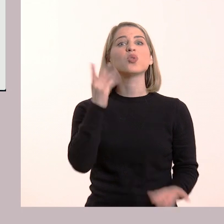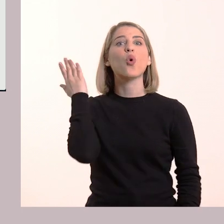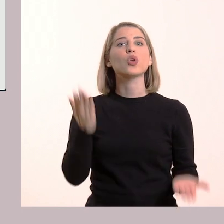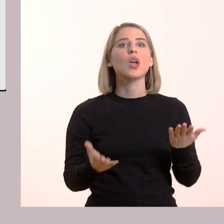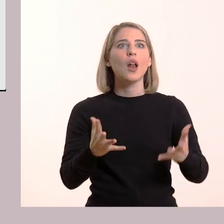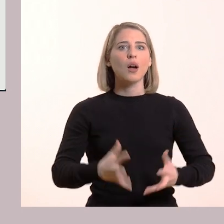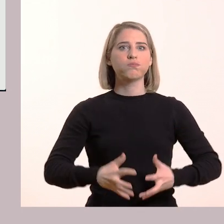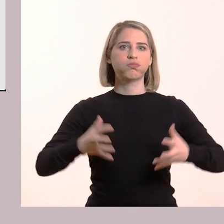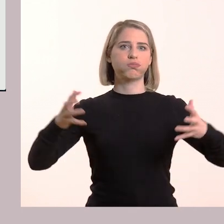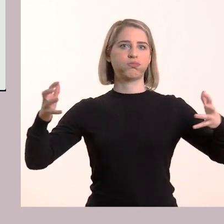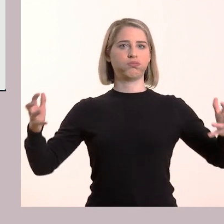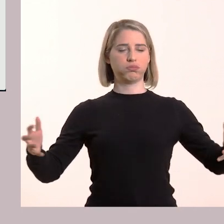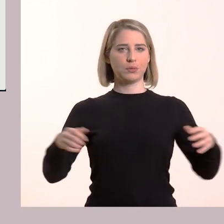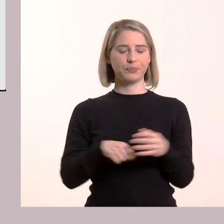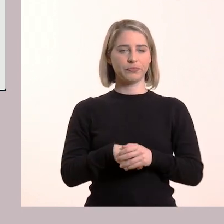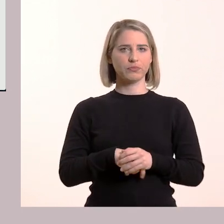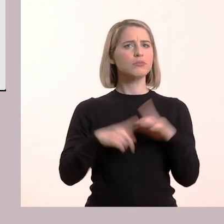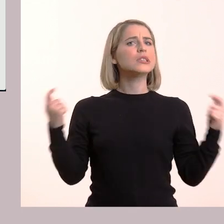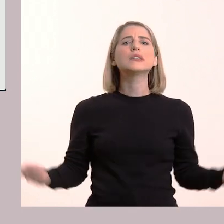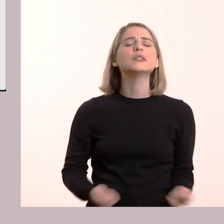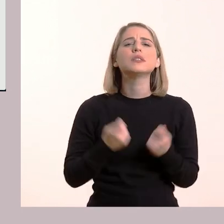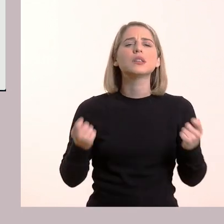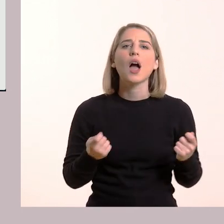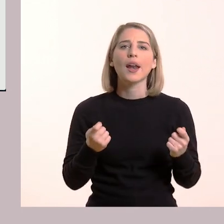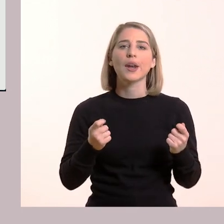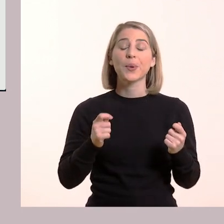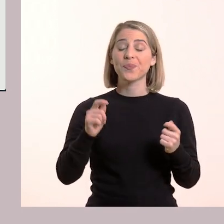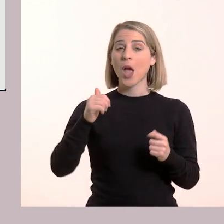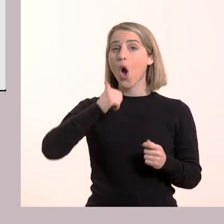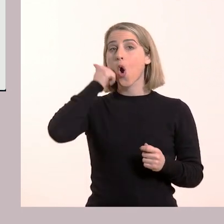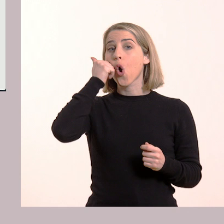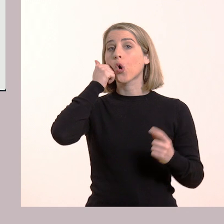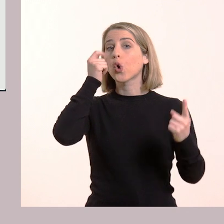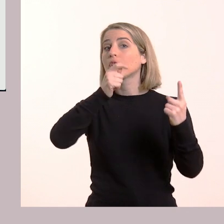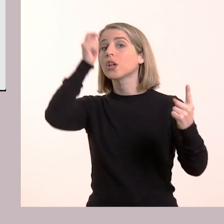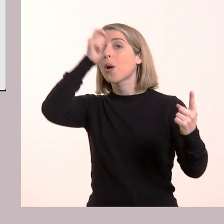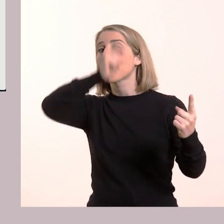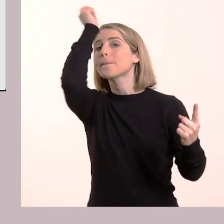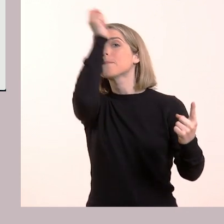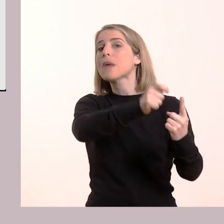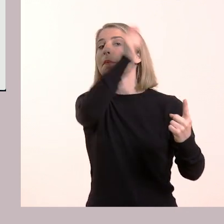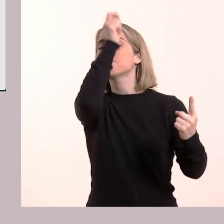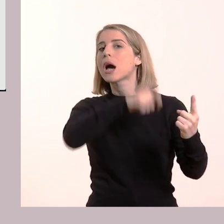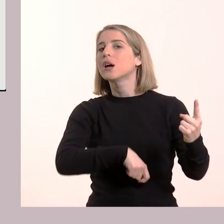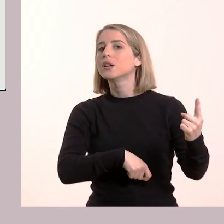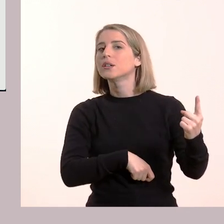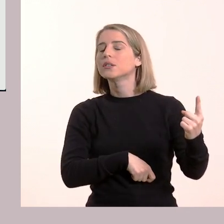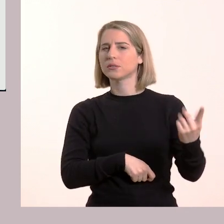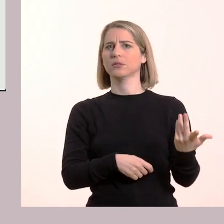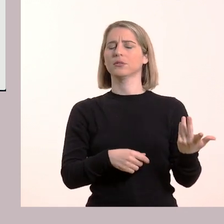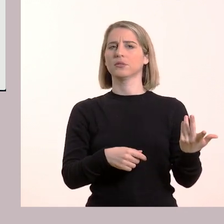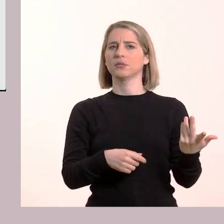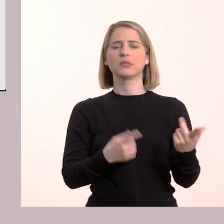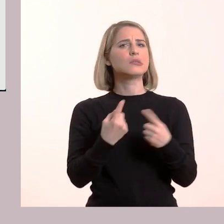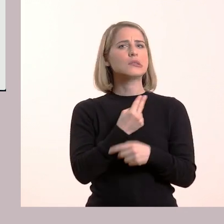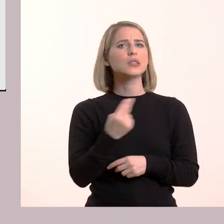Τεράστιος. Τι κάνει λοιπόν? Τον αγγίζει, λέει, μια φορά με το κόκκινο ραβδί. Δηλαδή,